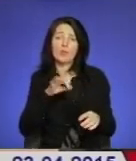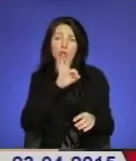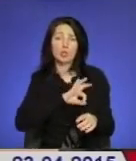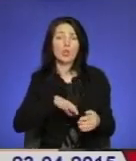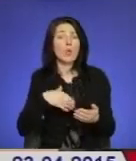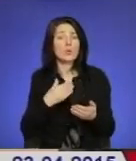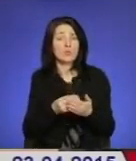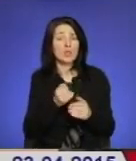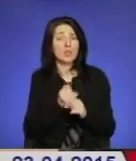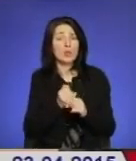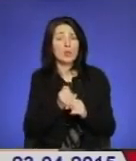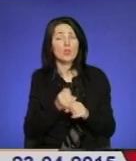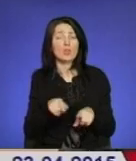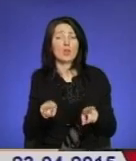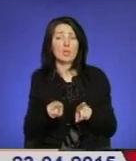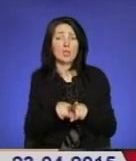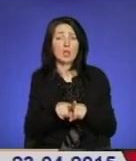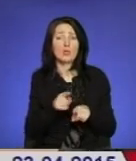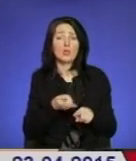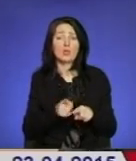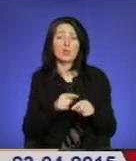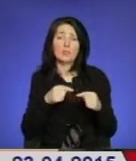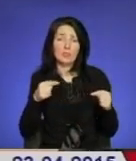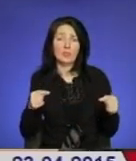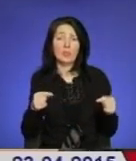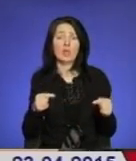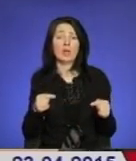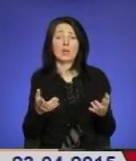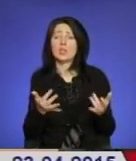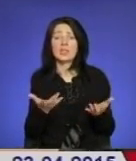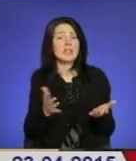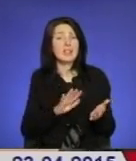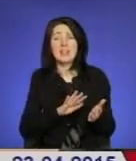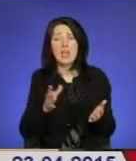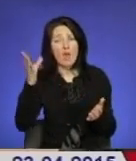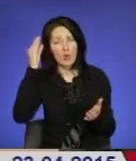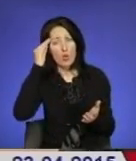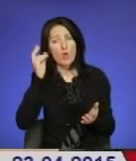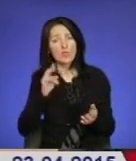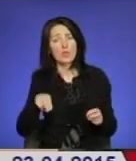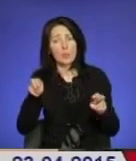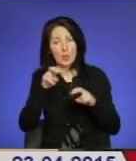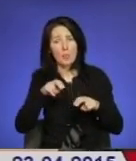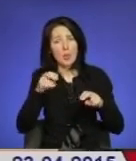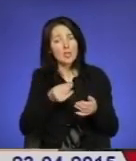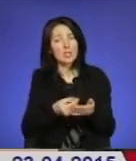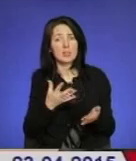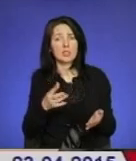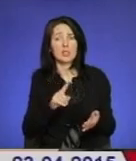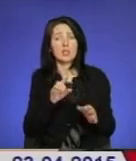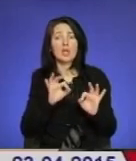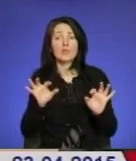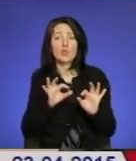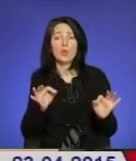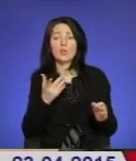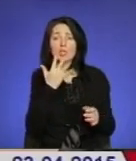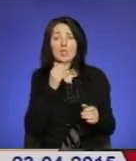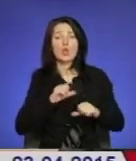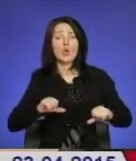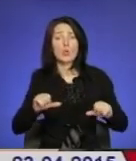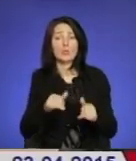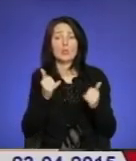роботі. І наразі ці складові нашого тарифу ще не враховані при перегляді тарифу. За інформацією Національної комісії, вони